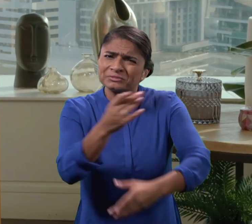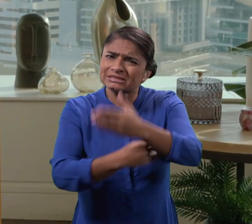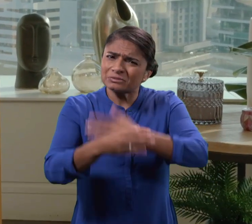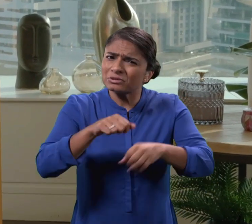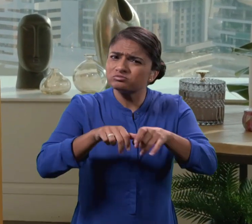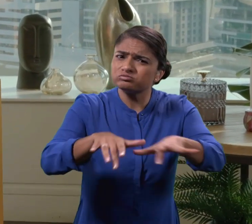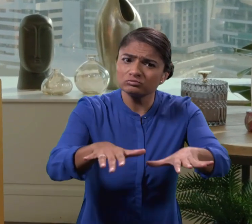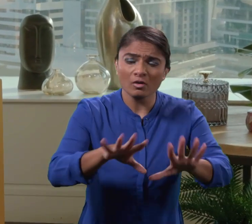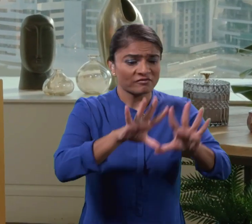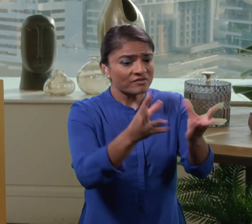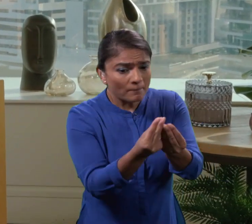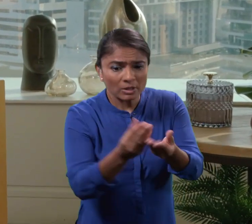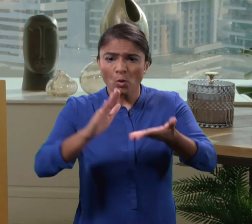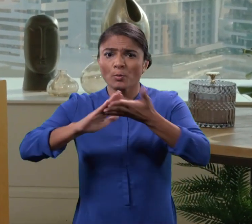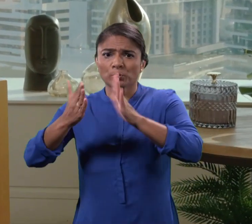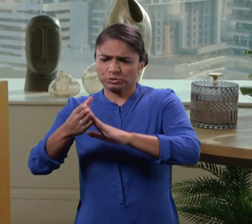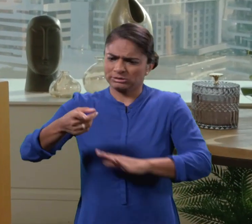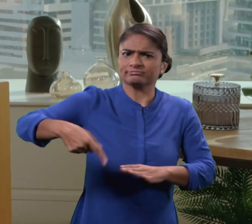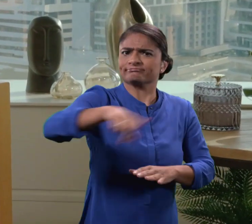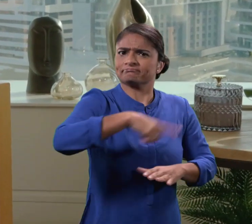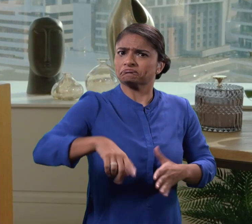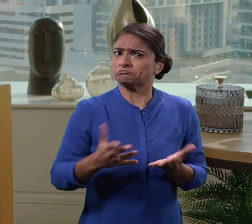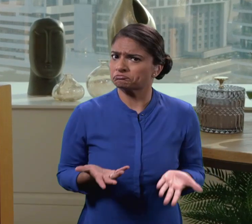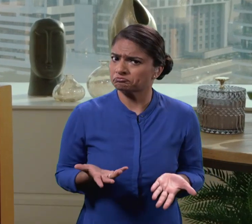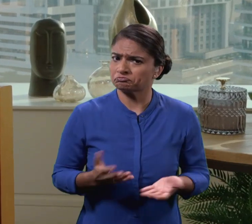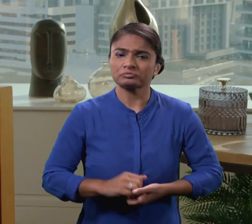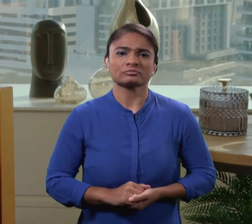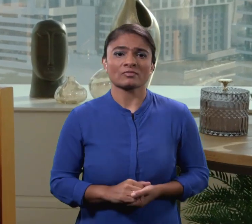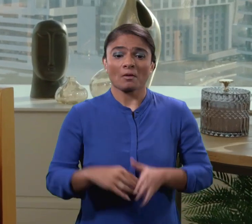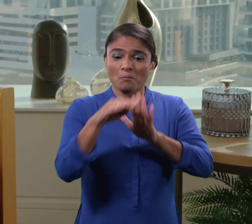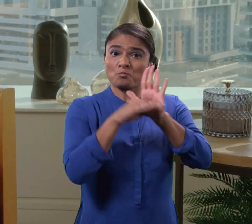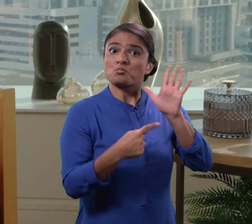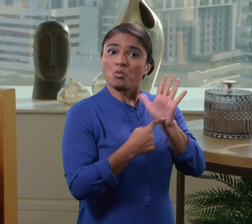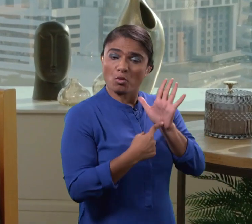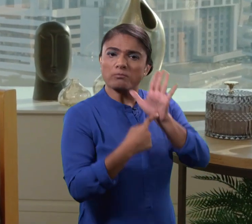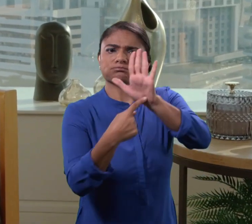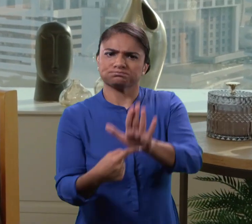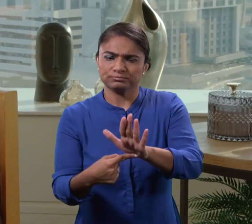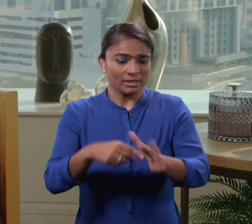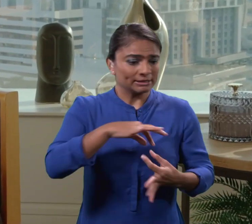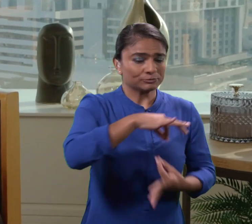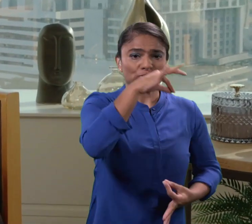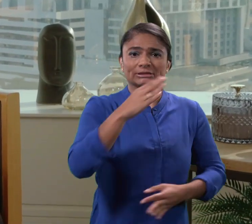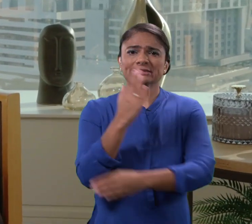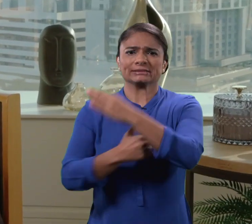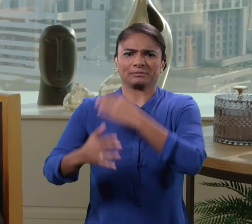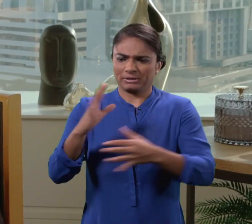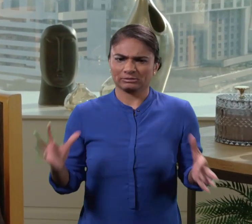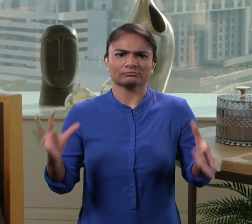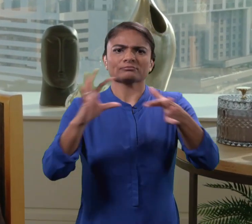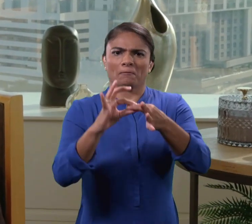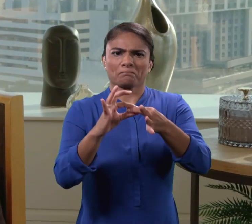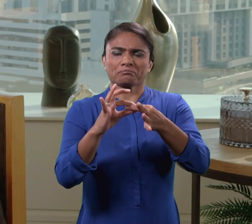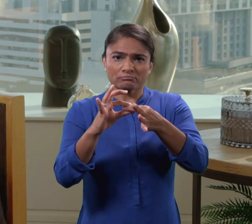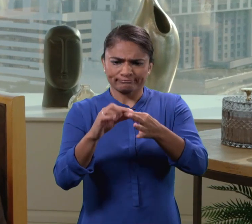met gestremthede, hul gesinne en die gemeenskap in die algemeen. In hierdie episode kyk ons na spiritualiteit en